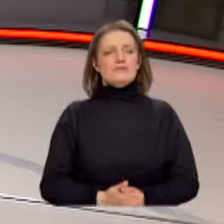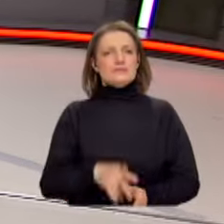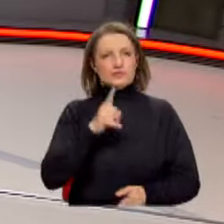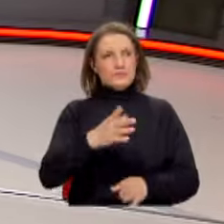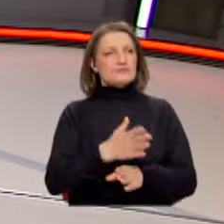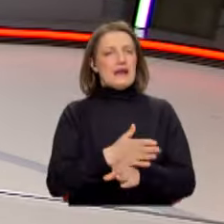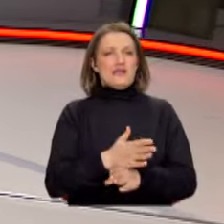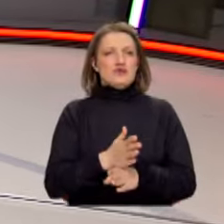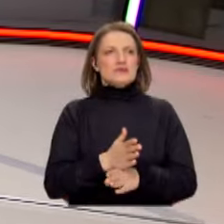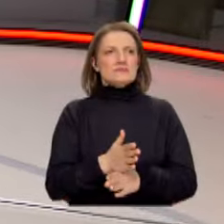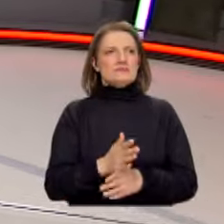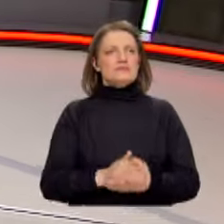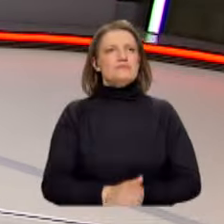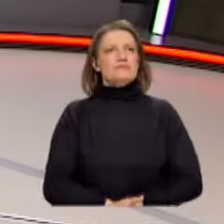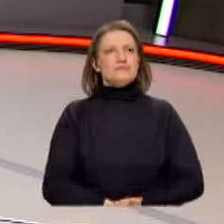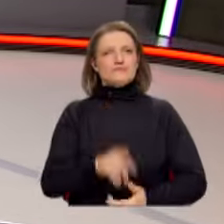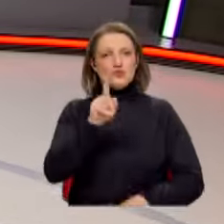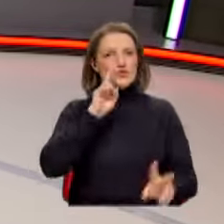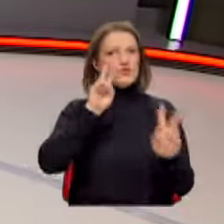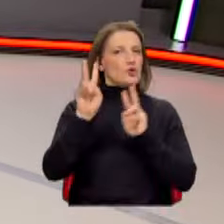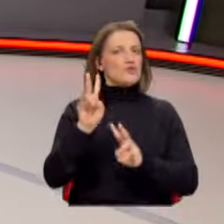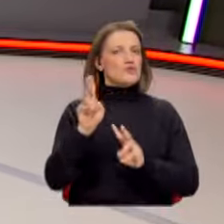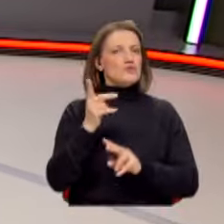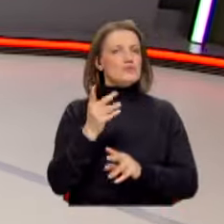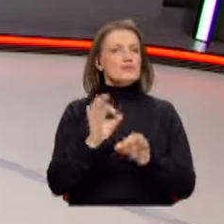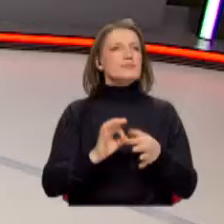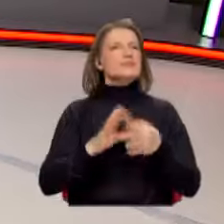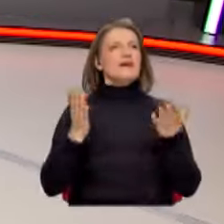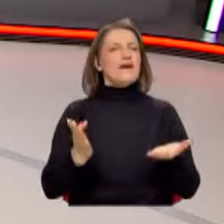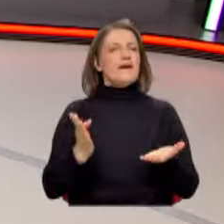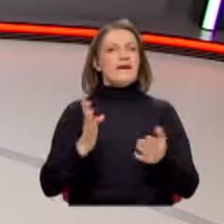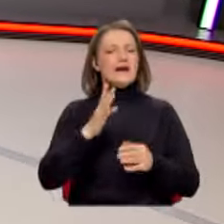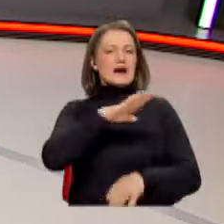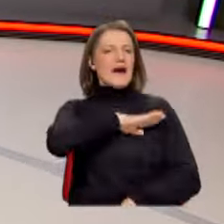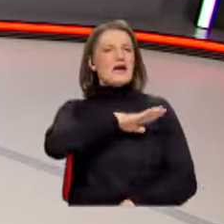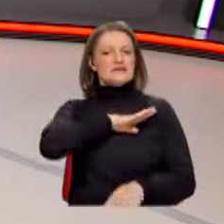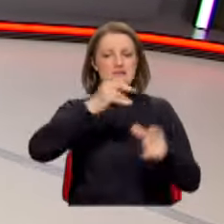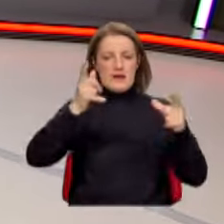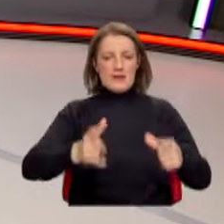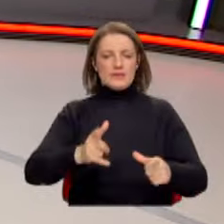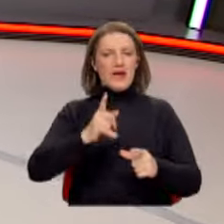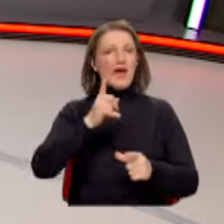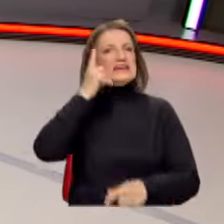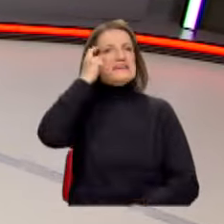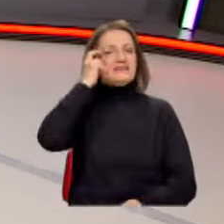onları paylaşırız. Şu gördüğünüz nedir? Gazze'de İsrail'in